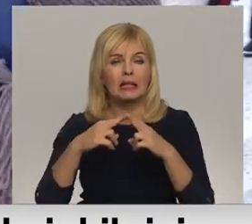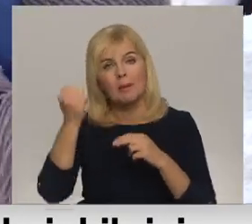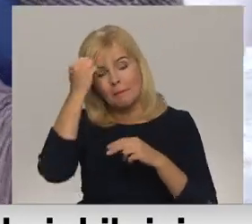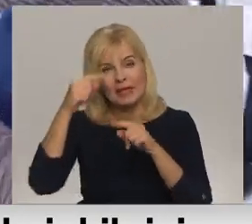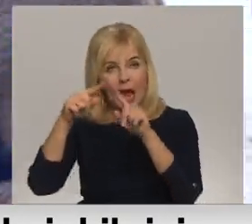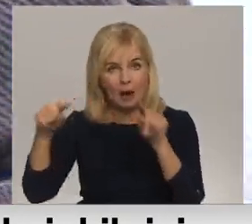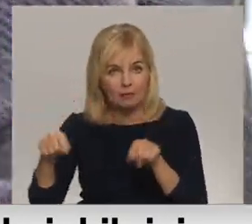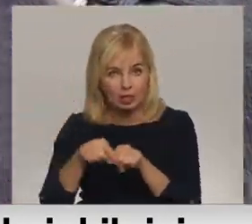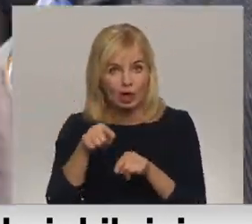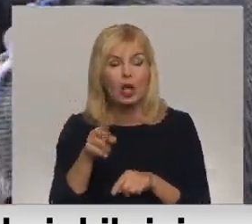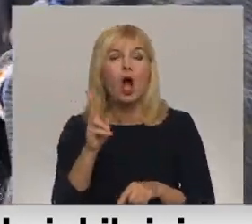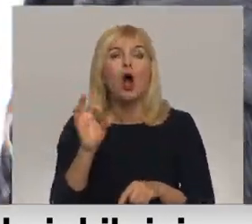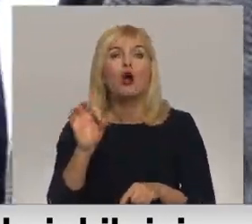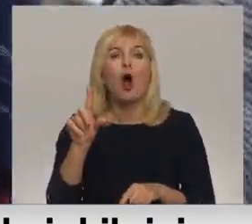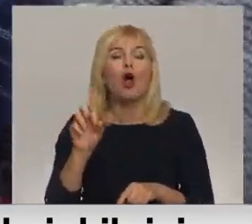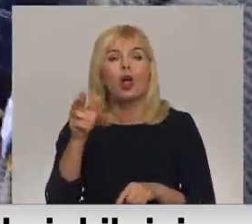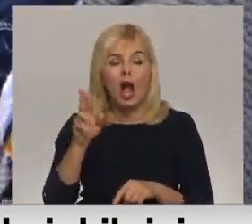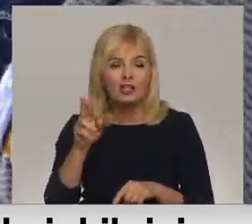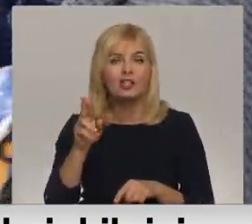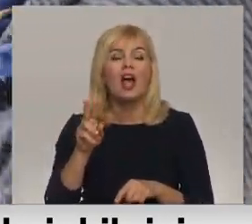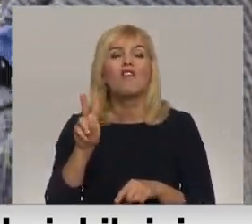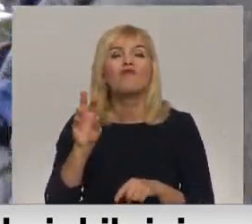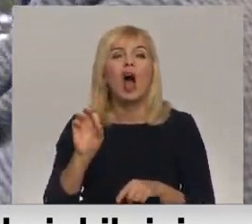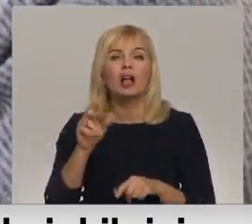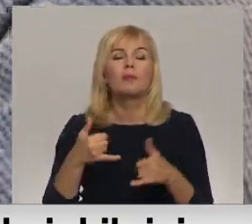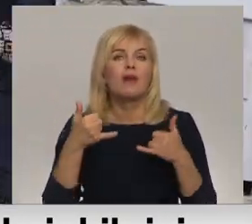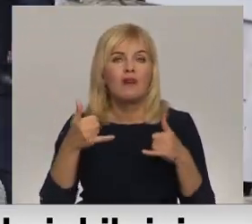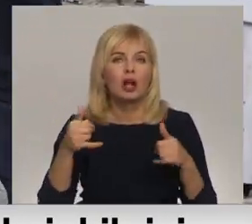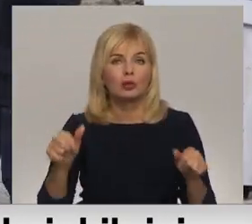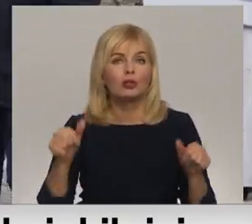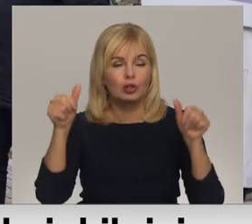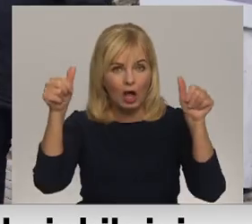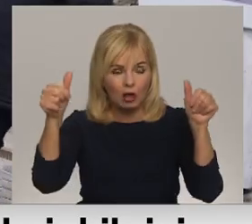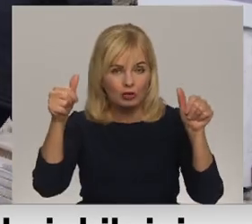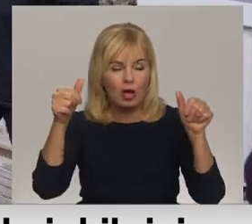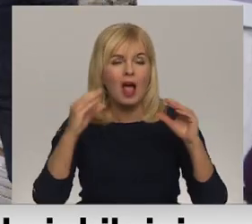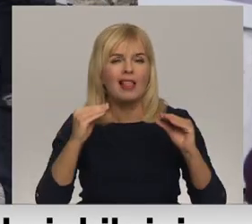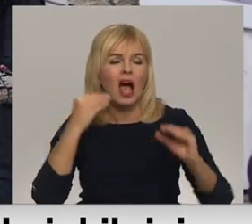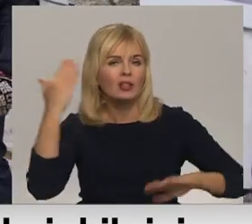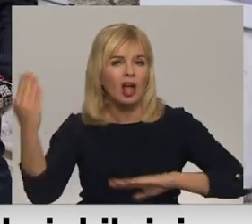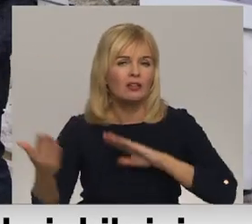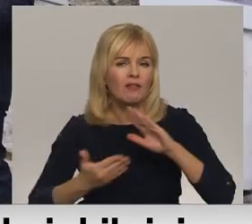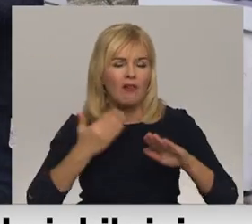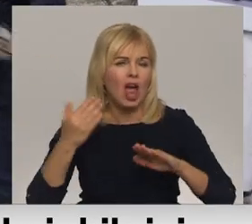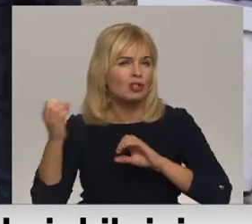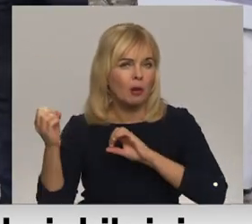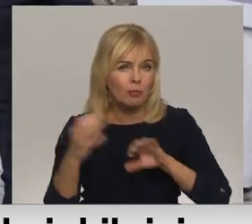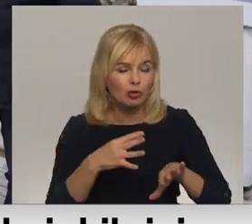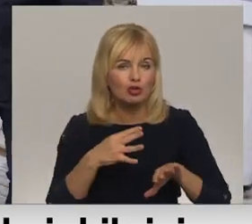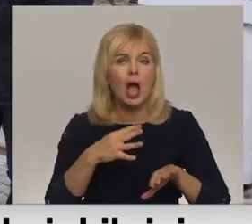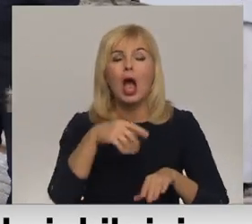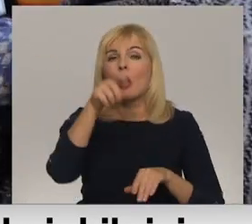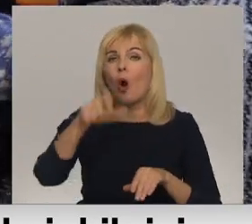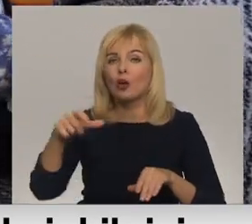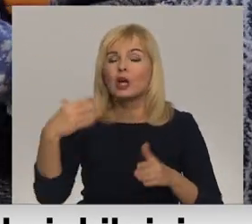Dienā, kad pašā Kolkas ragā atklāja Krišjānim Valdemāram veltītu stendu, ledens vējš gāza gandrīz no kājām, tomēr kolcenieki ar